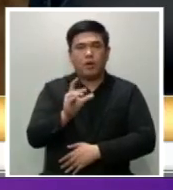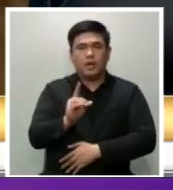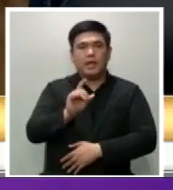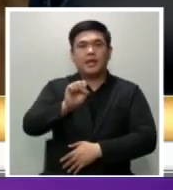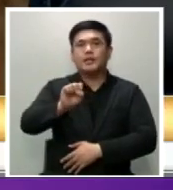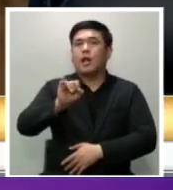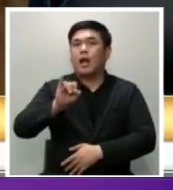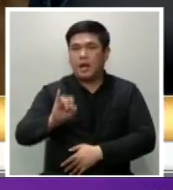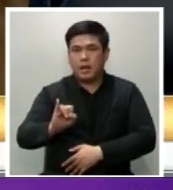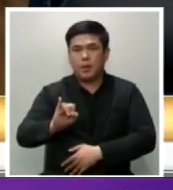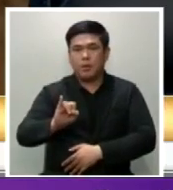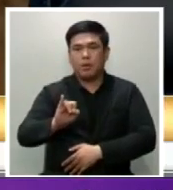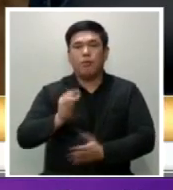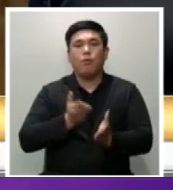DSI